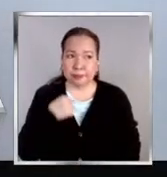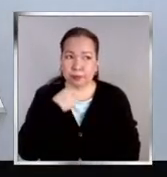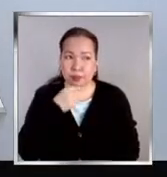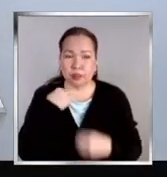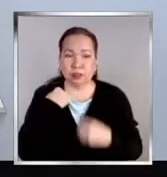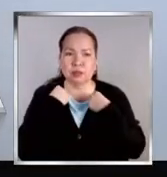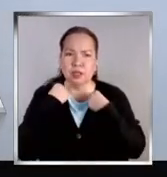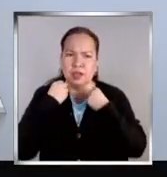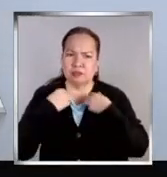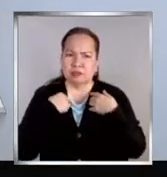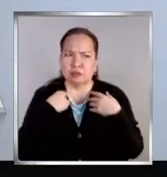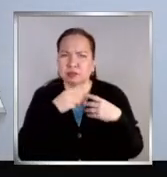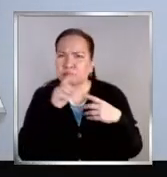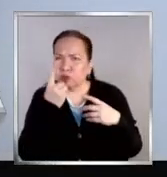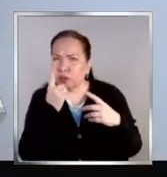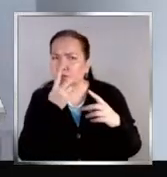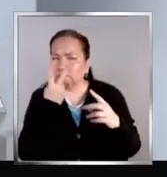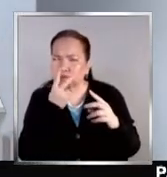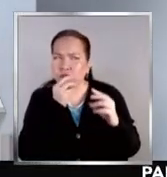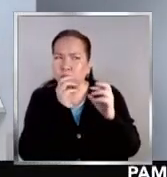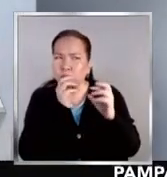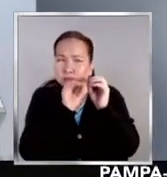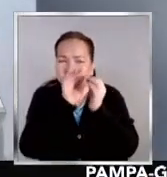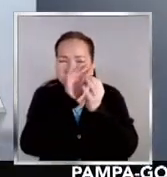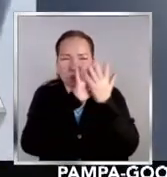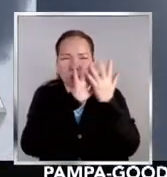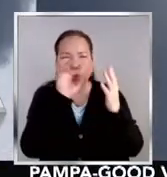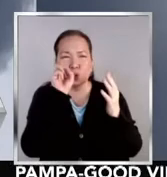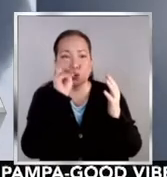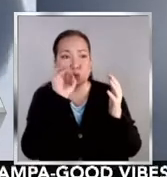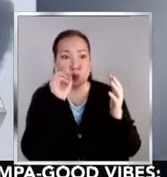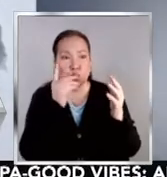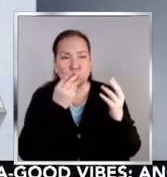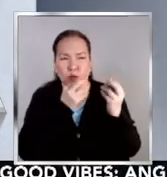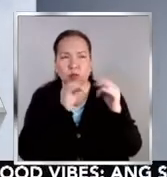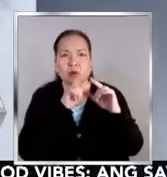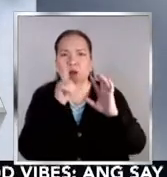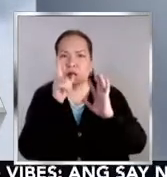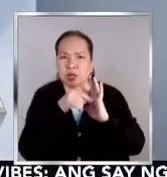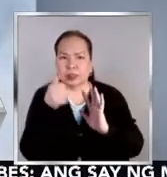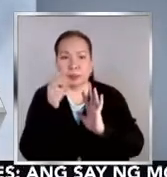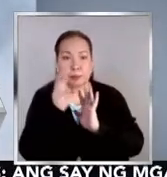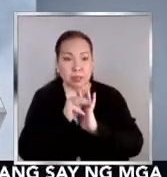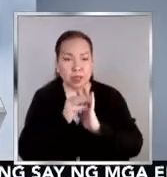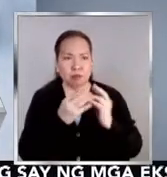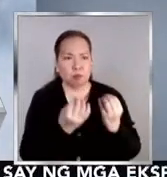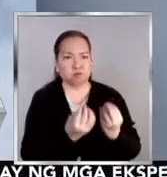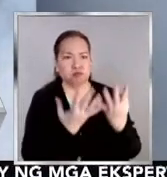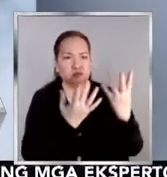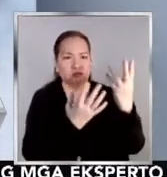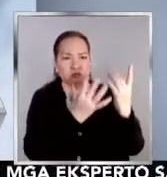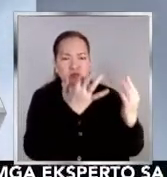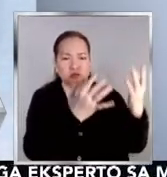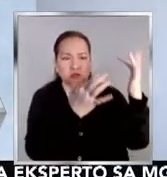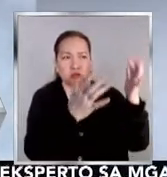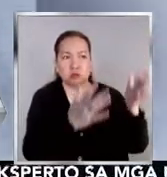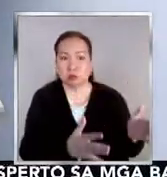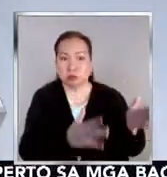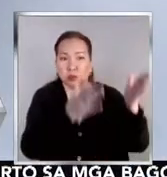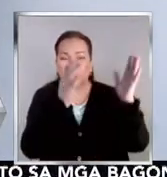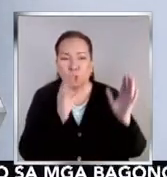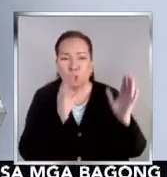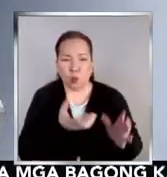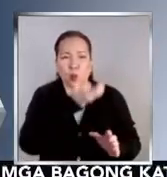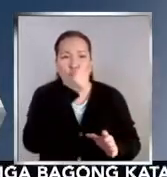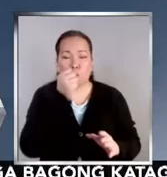ang ilang saksi. Pero makalipas ang 10 minuto, biglang lumaki ang apoy. Pag-aari ng isang state-owned telecom company ang